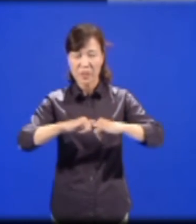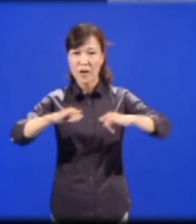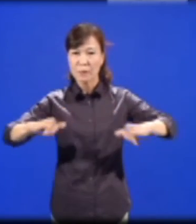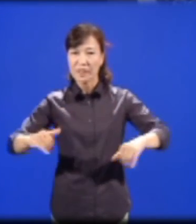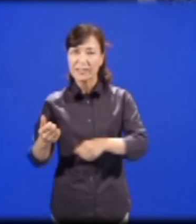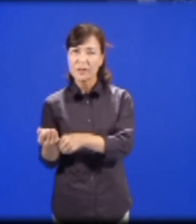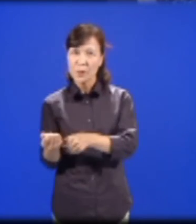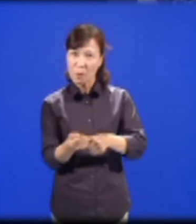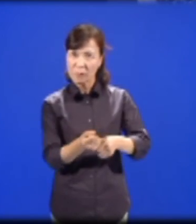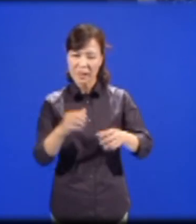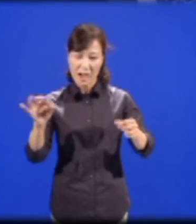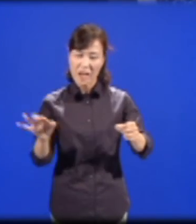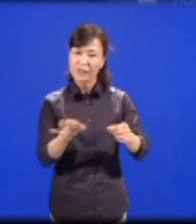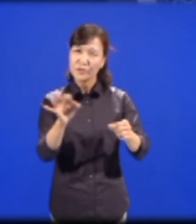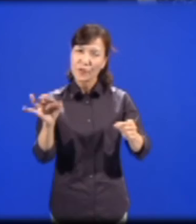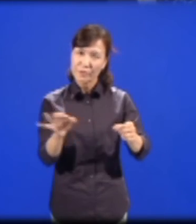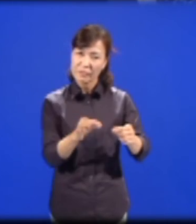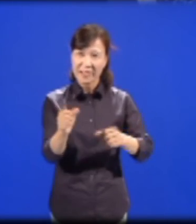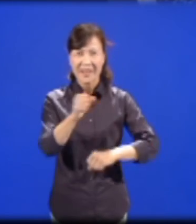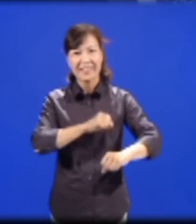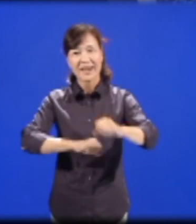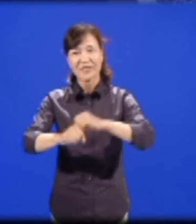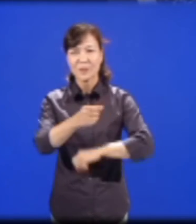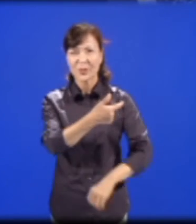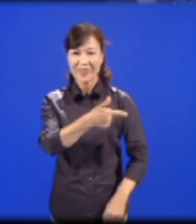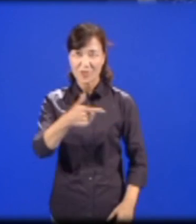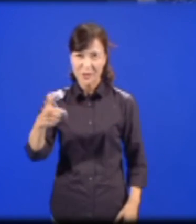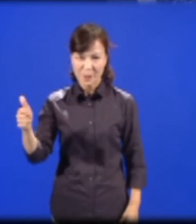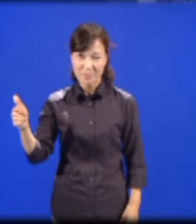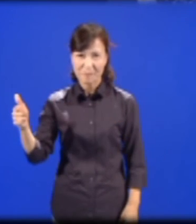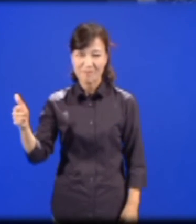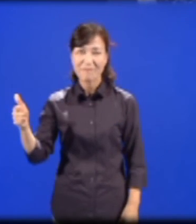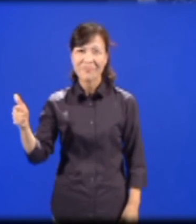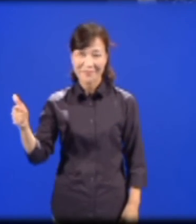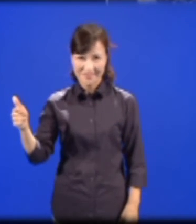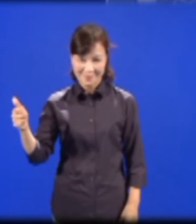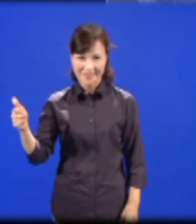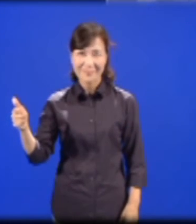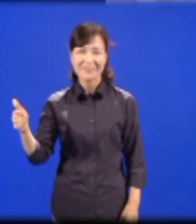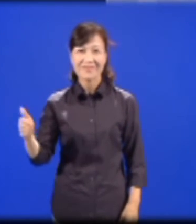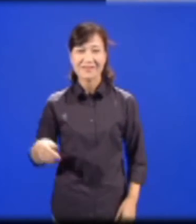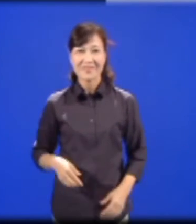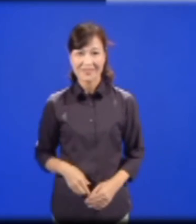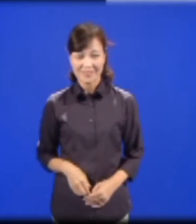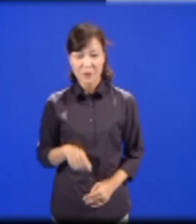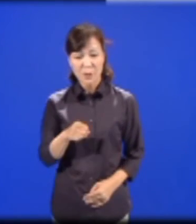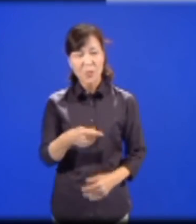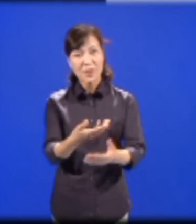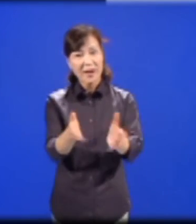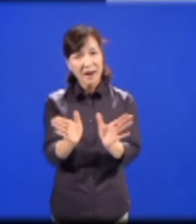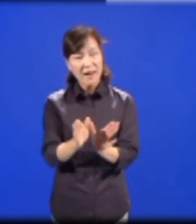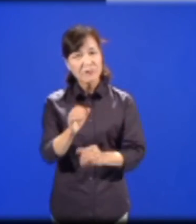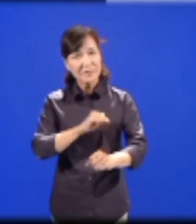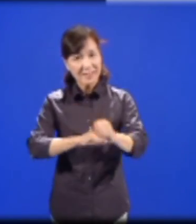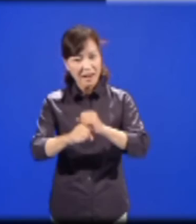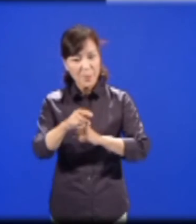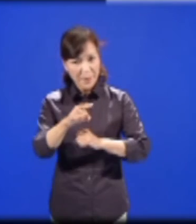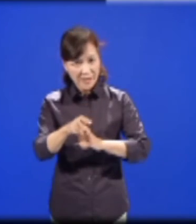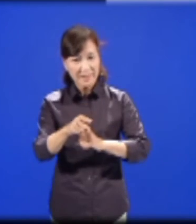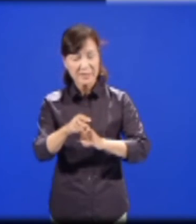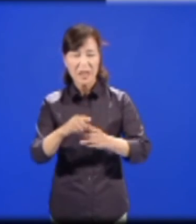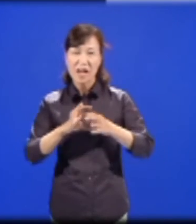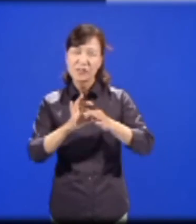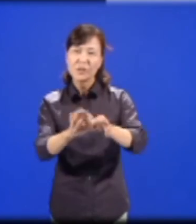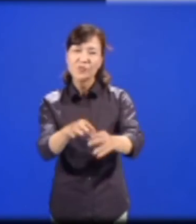芸などをしたりと精力的に活動しているんですよ。 これまだこの先も続けたいなという